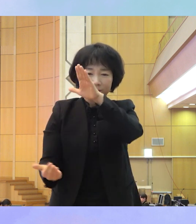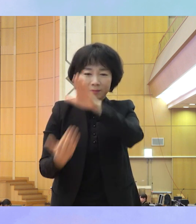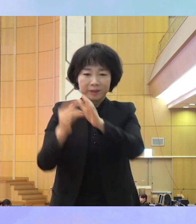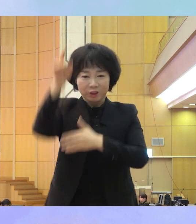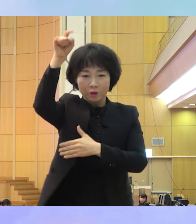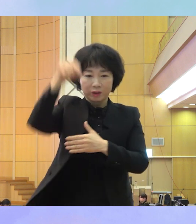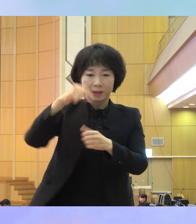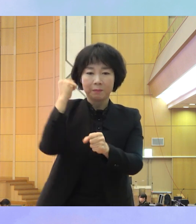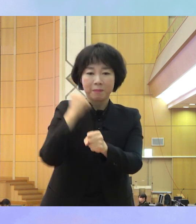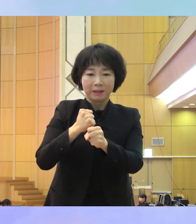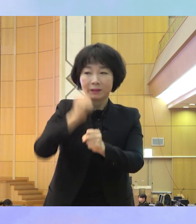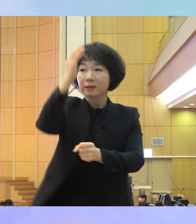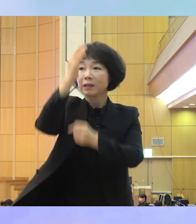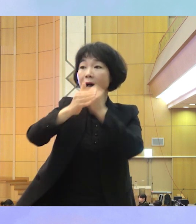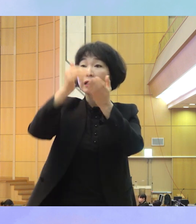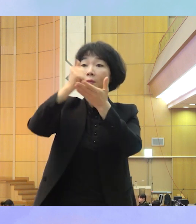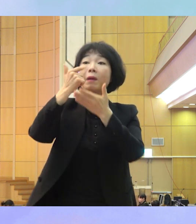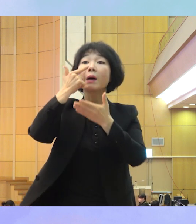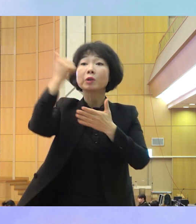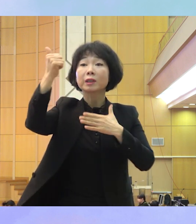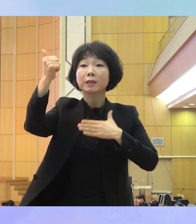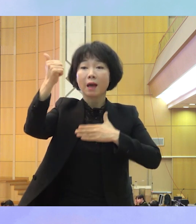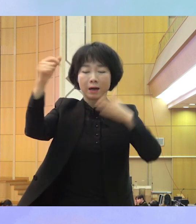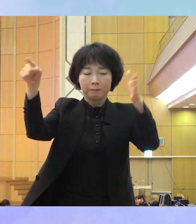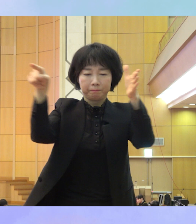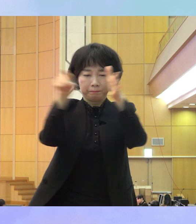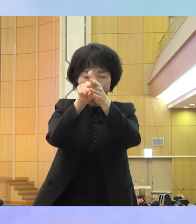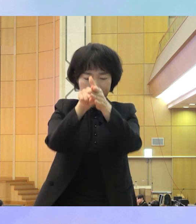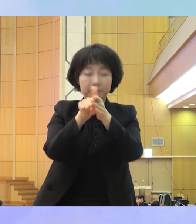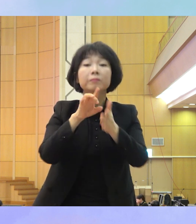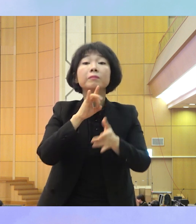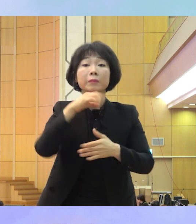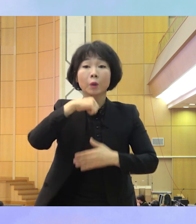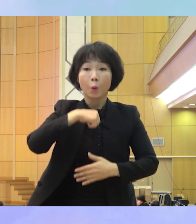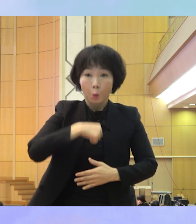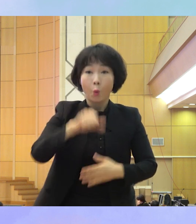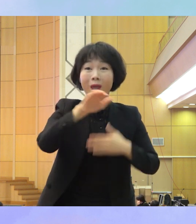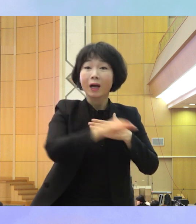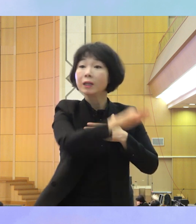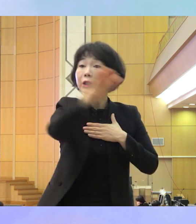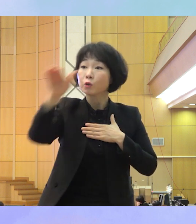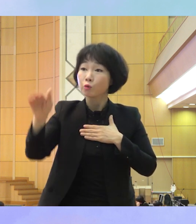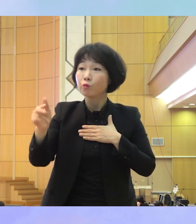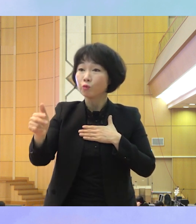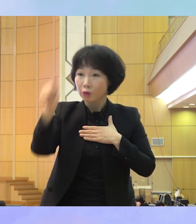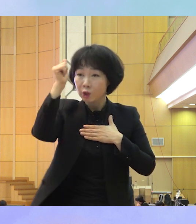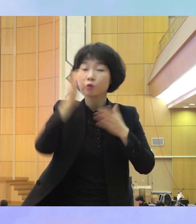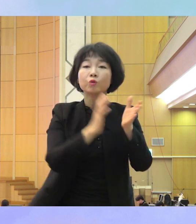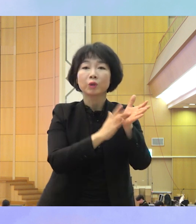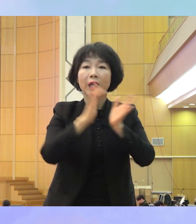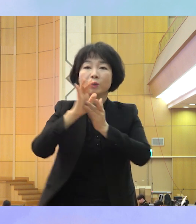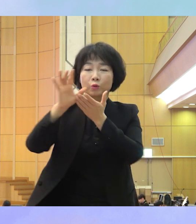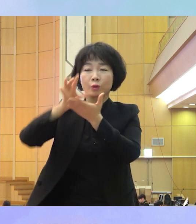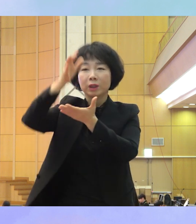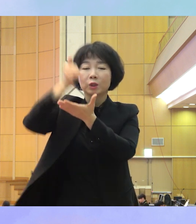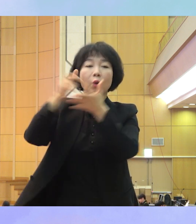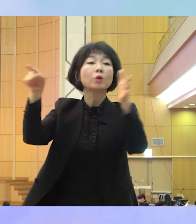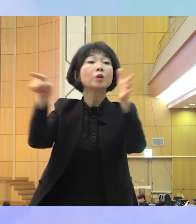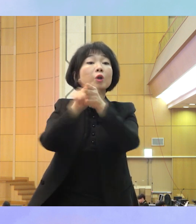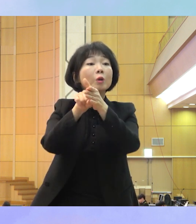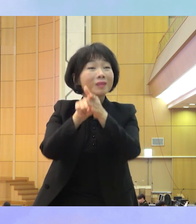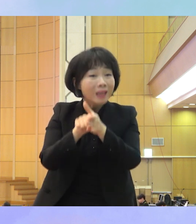전능하사 천지를 만드신 하나님 아버지를 내가 믿사오며 그 외아들 우리 주